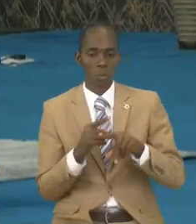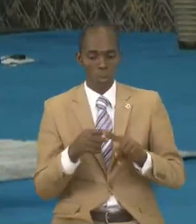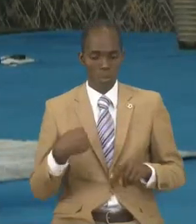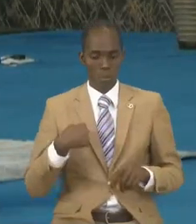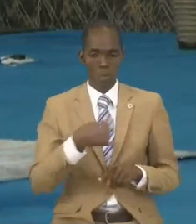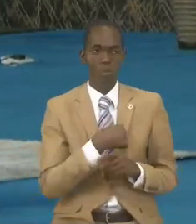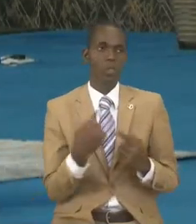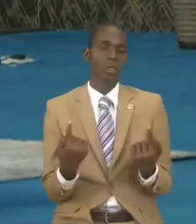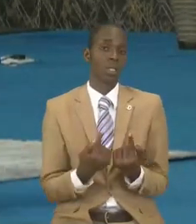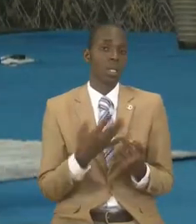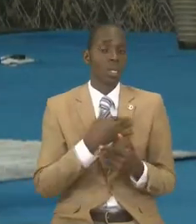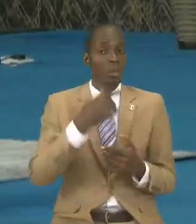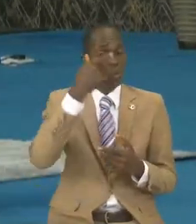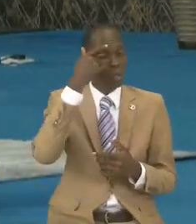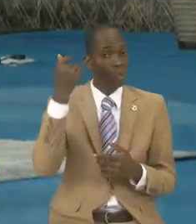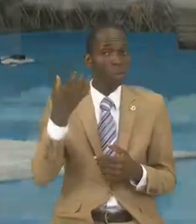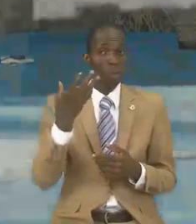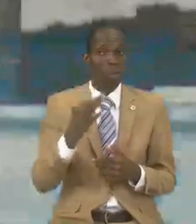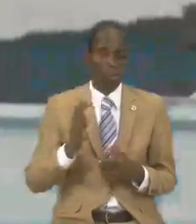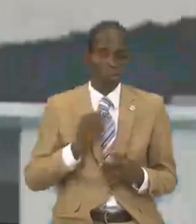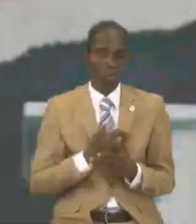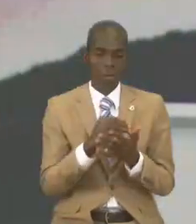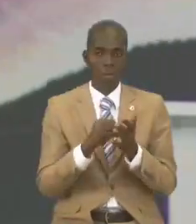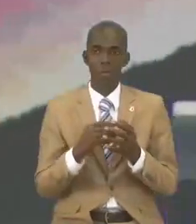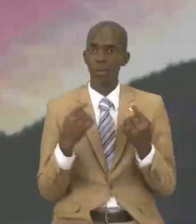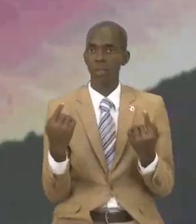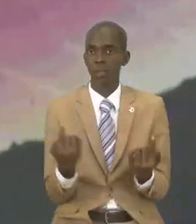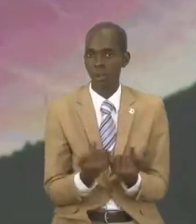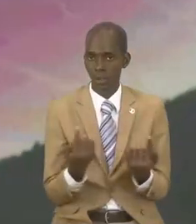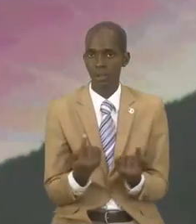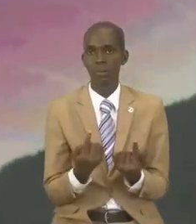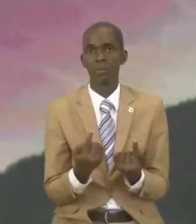péché. Et à cause de nos péchés,